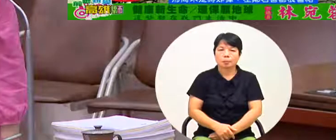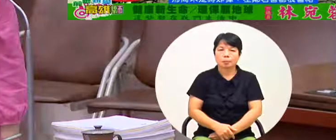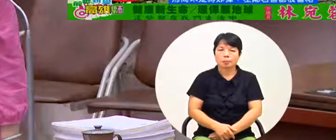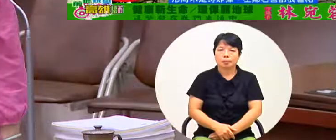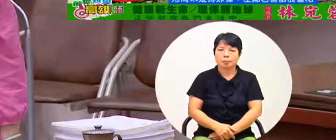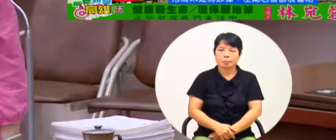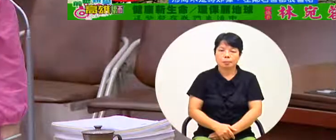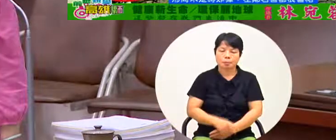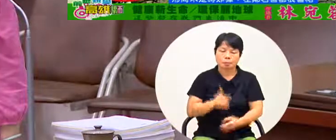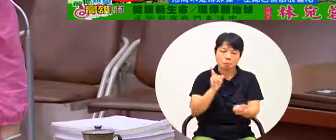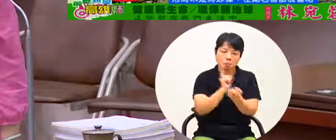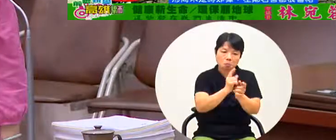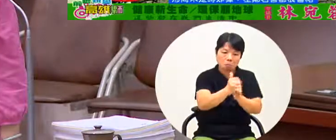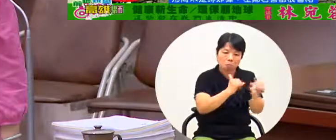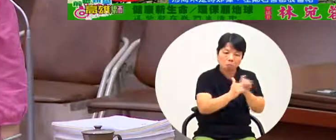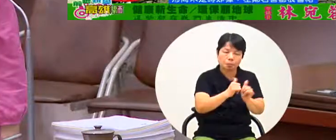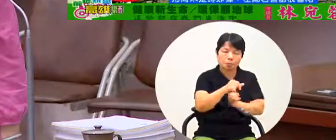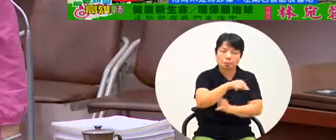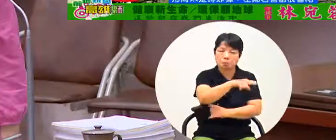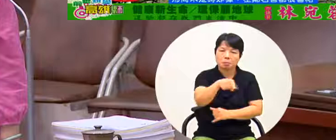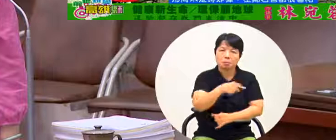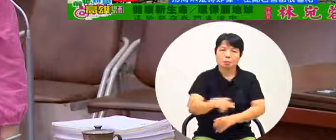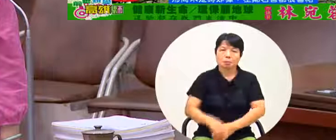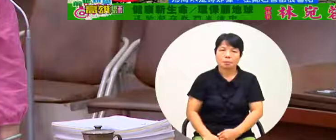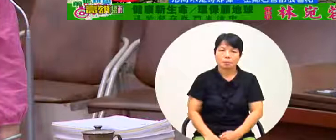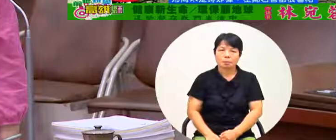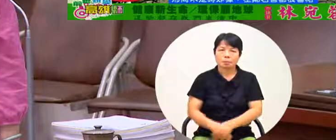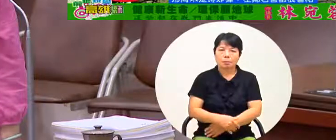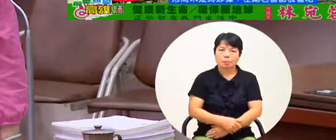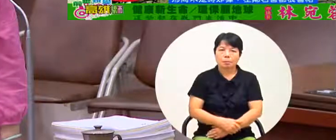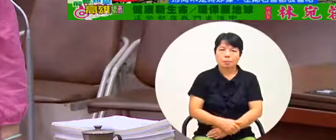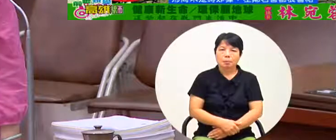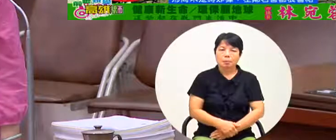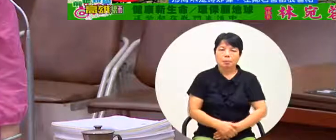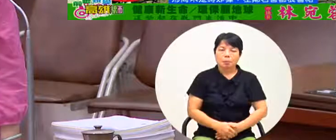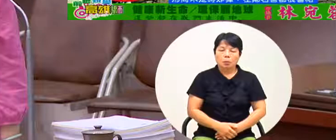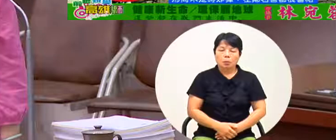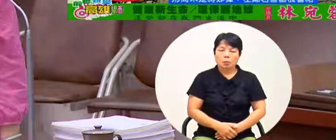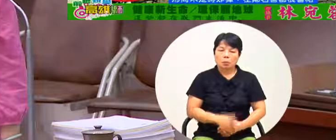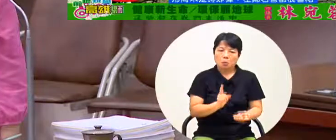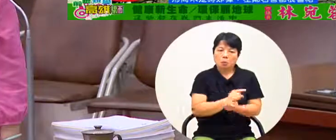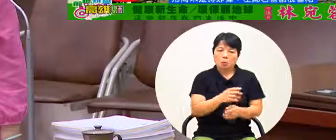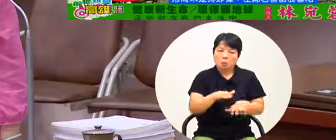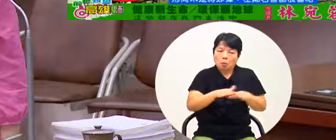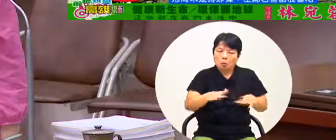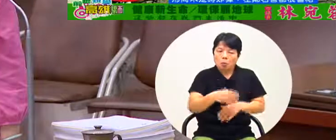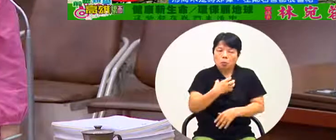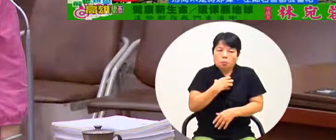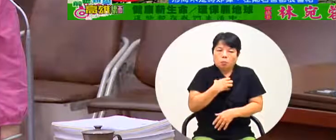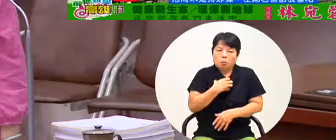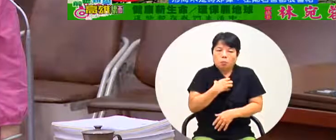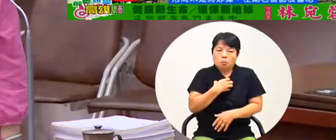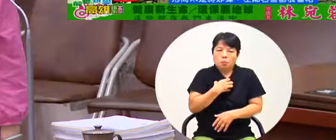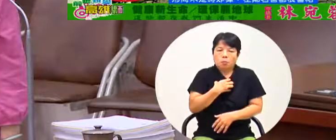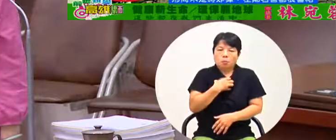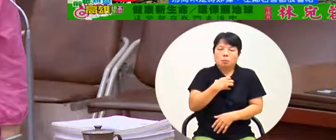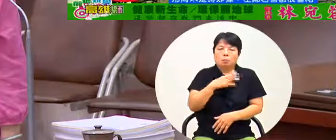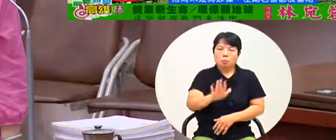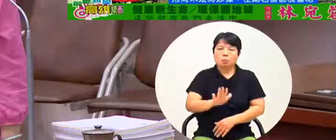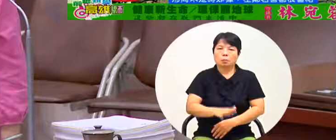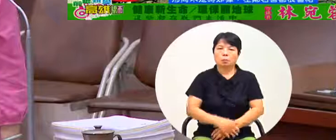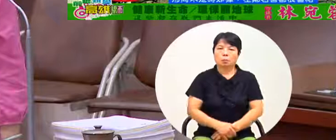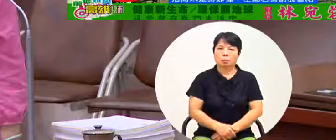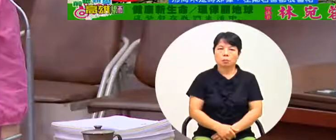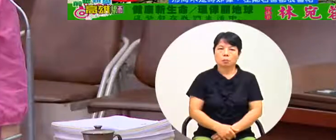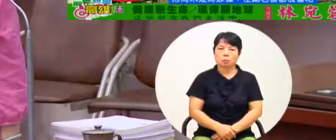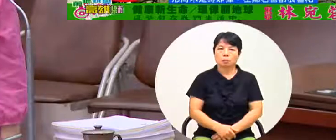个足大的这个吼生命财产安全有受到很大的那种疑虑吼，所以啊